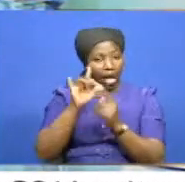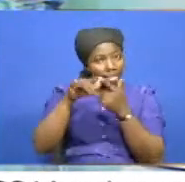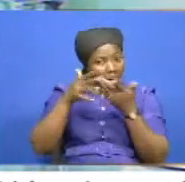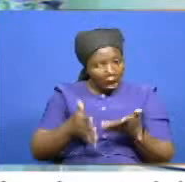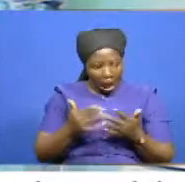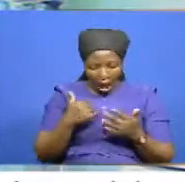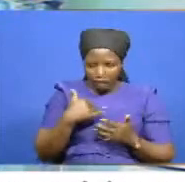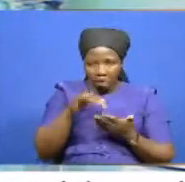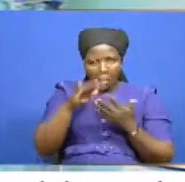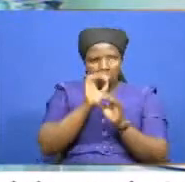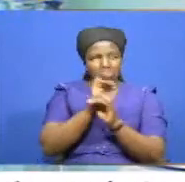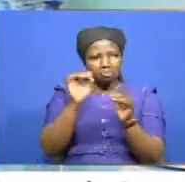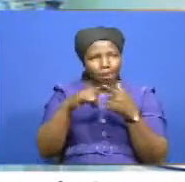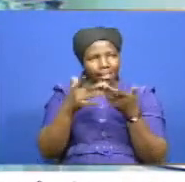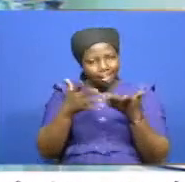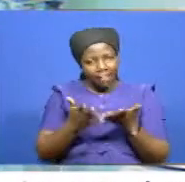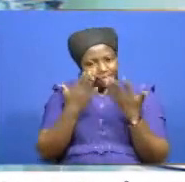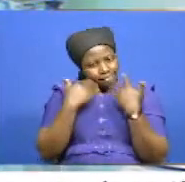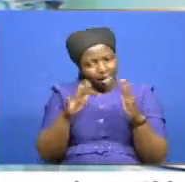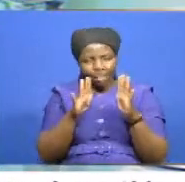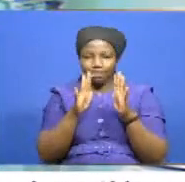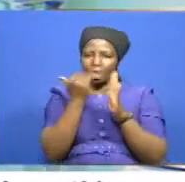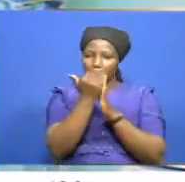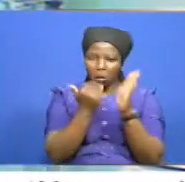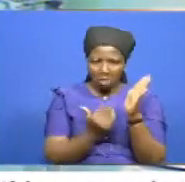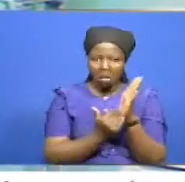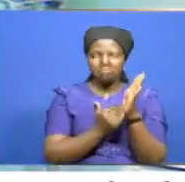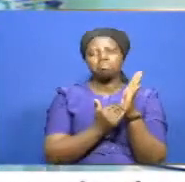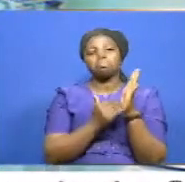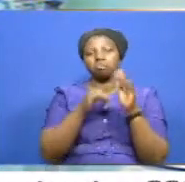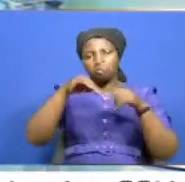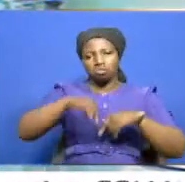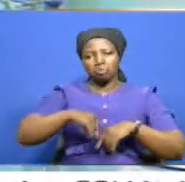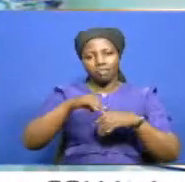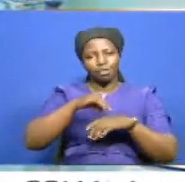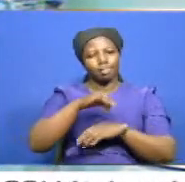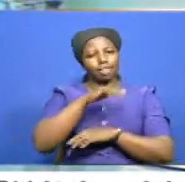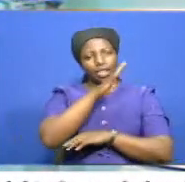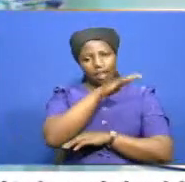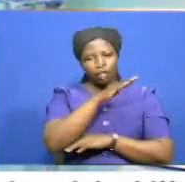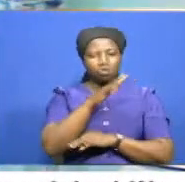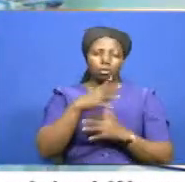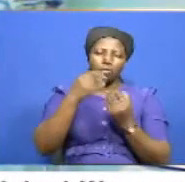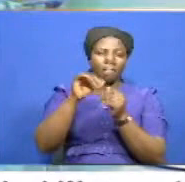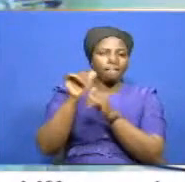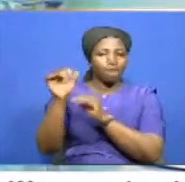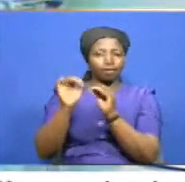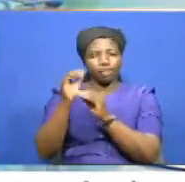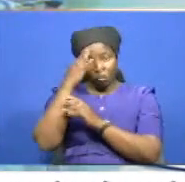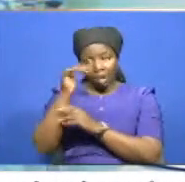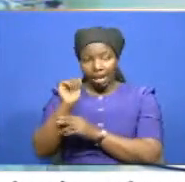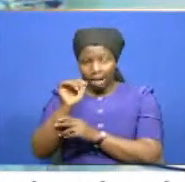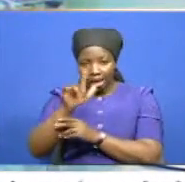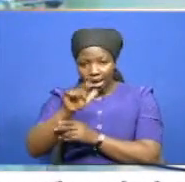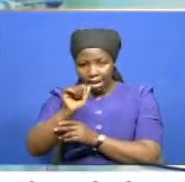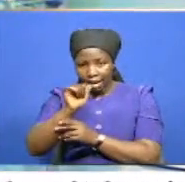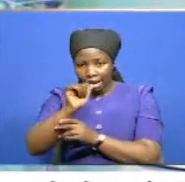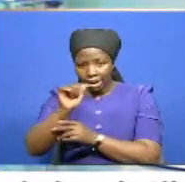la ziada ila kukutamatisha Tamrini mchana huu wa leo. Siende mbali, Ala Naoko atakuwa anakuja na